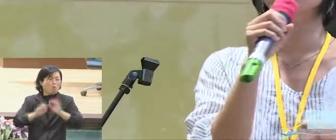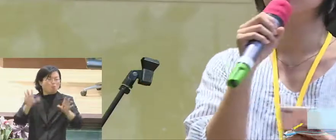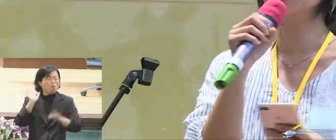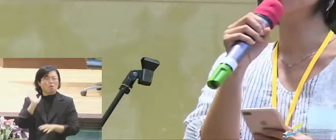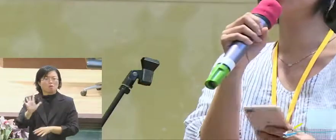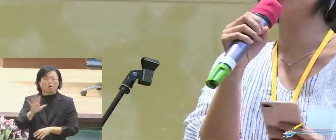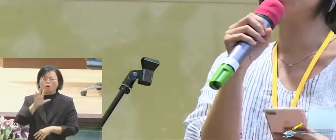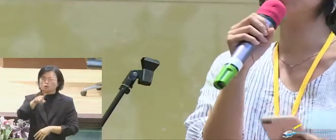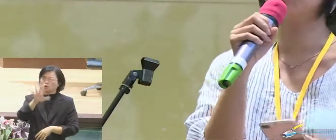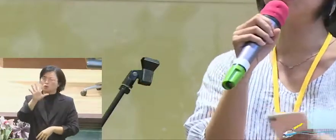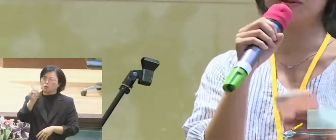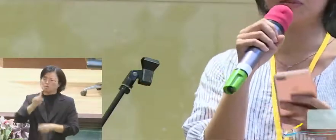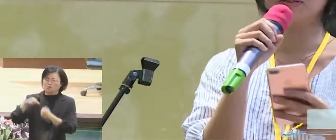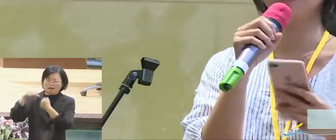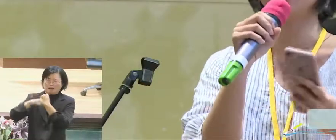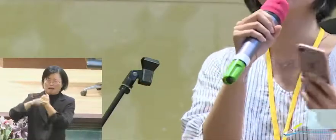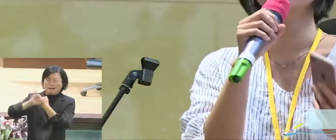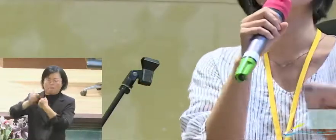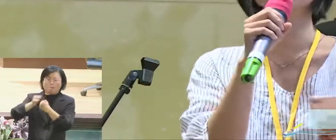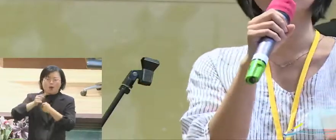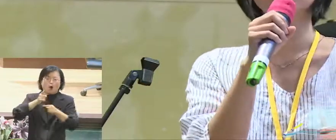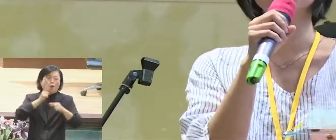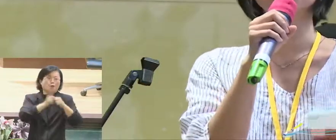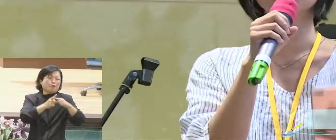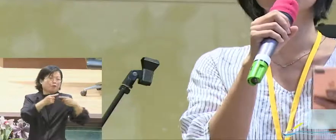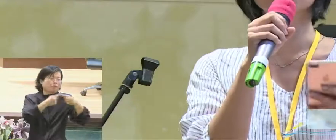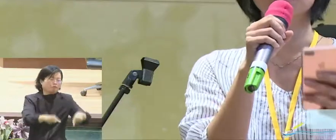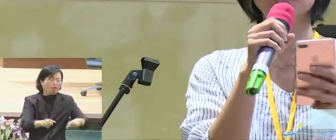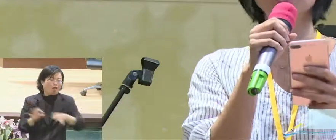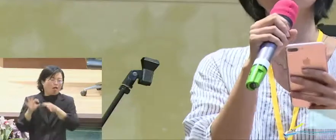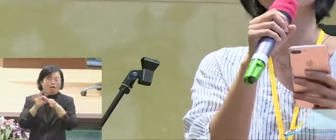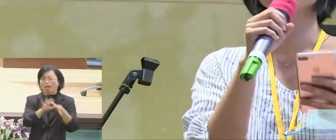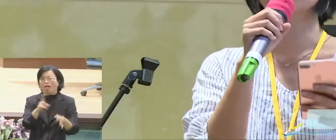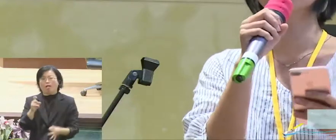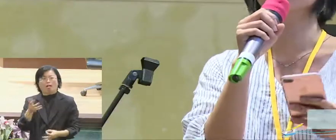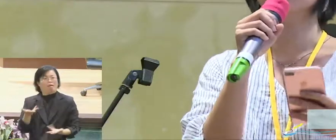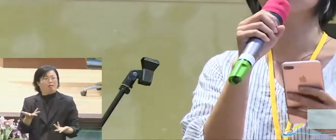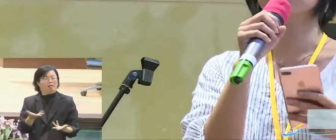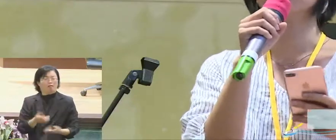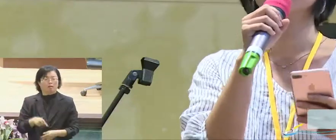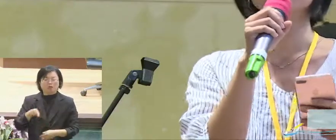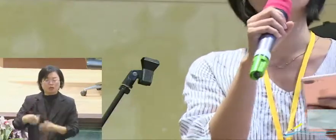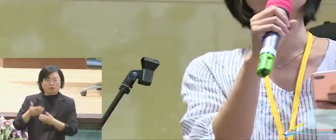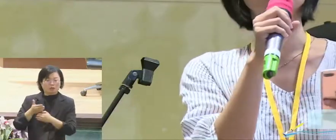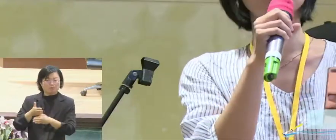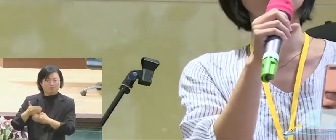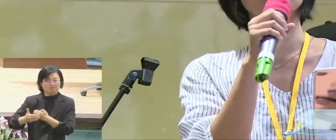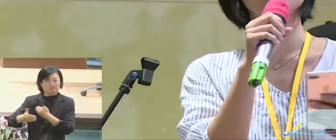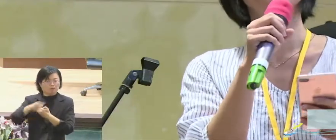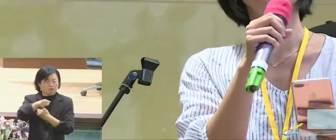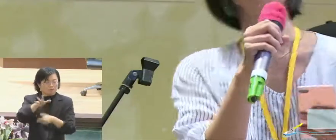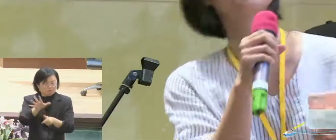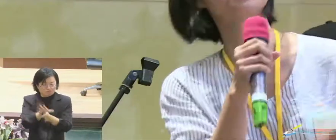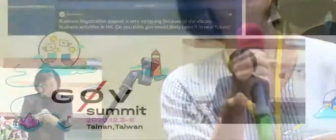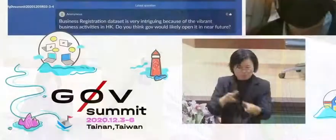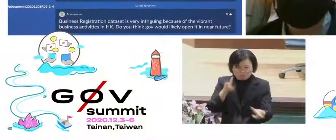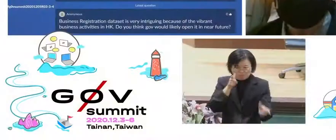么样的研究是被中断或没有办法继续下去的？那有没有在过程当中学习到什么经